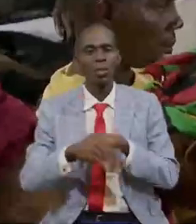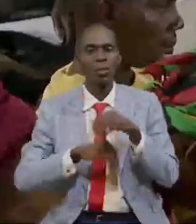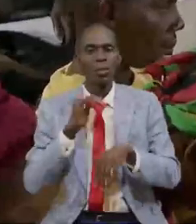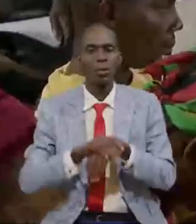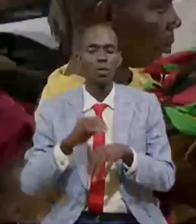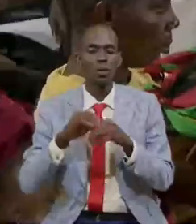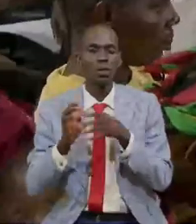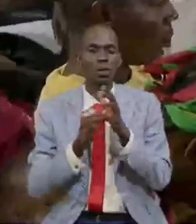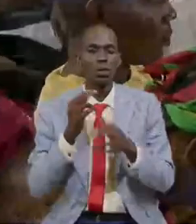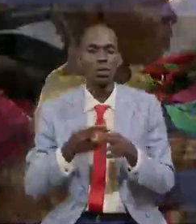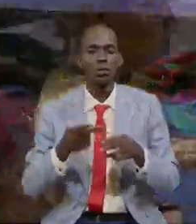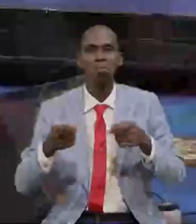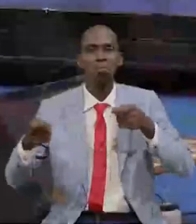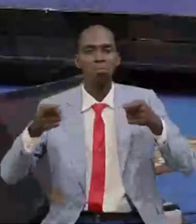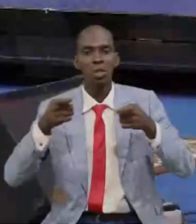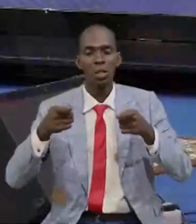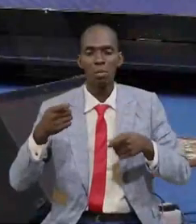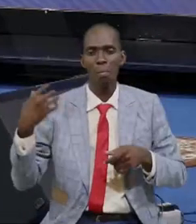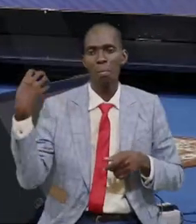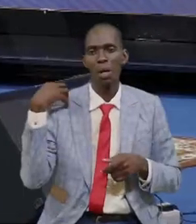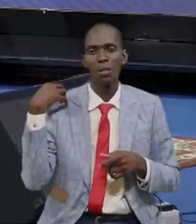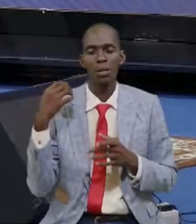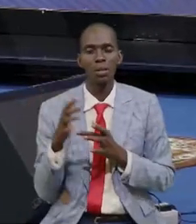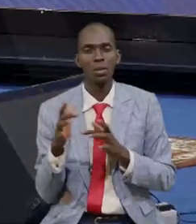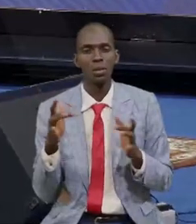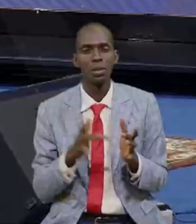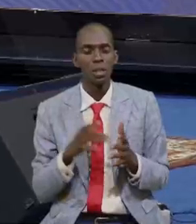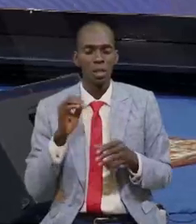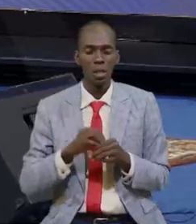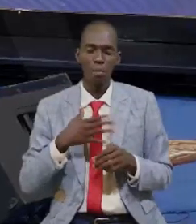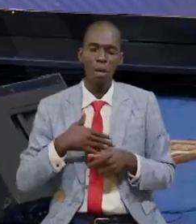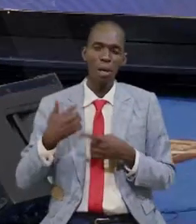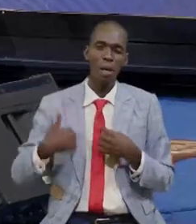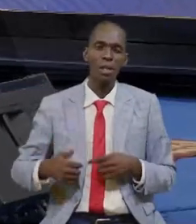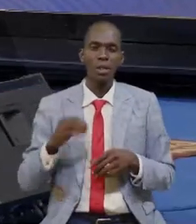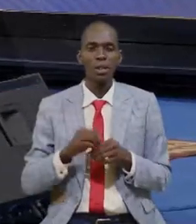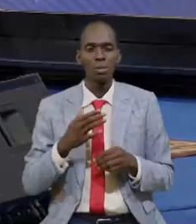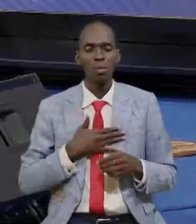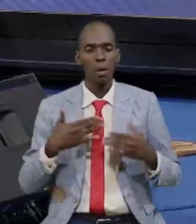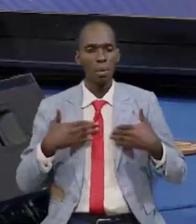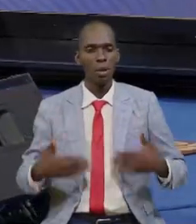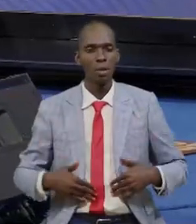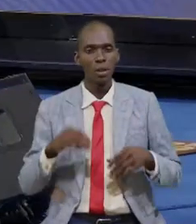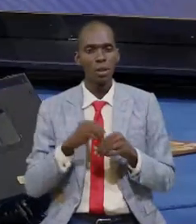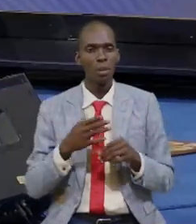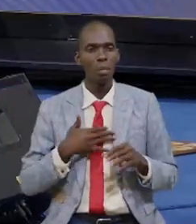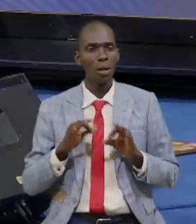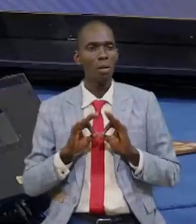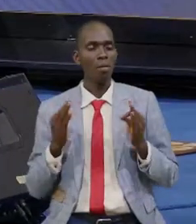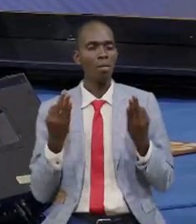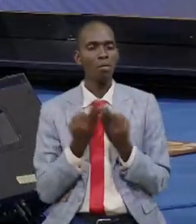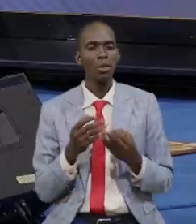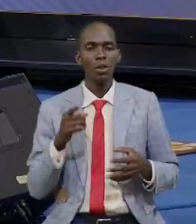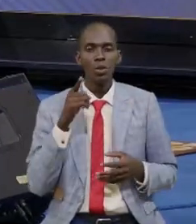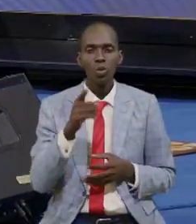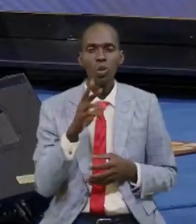pour vous dès à présent au nom de Jésus. Règne, Maître Jésus, dans mon cœur, dans mon corps, dans mon âme,